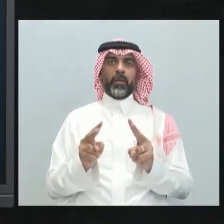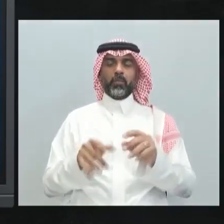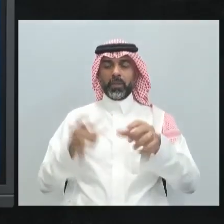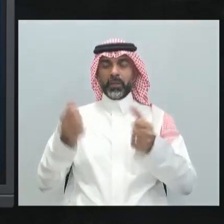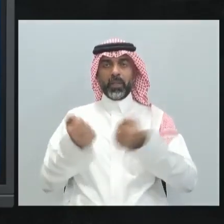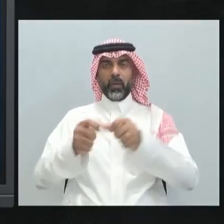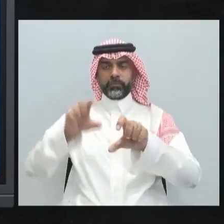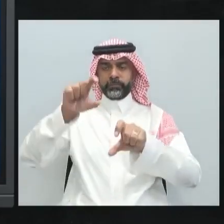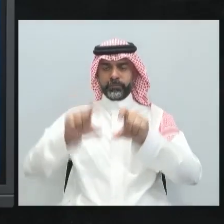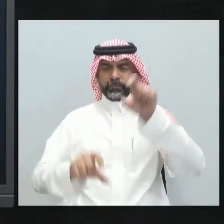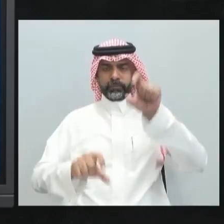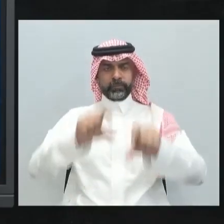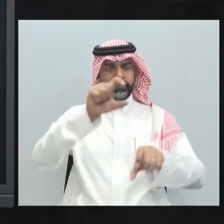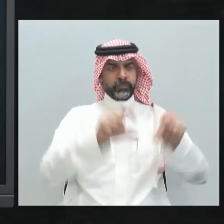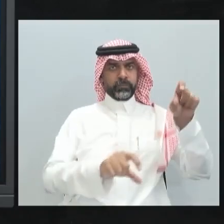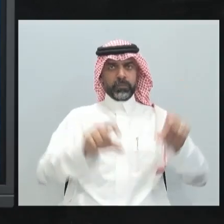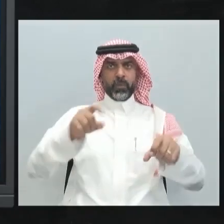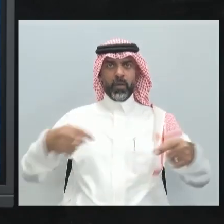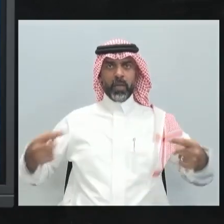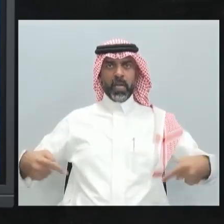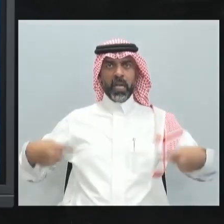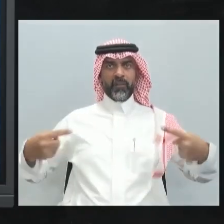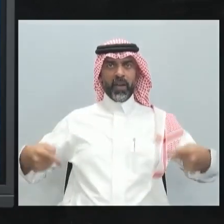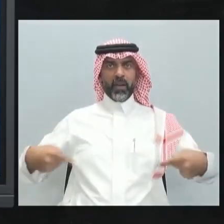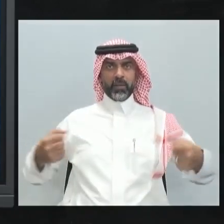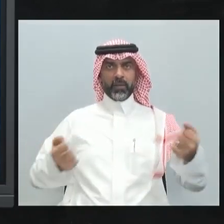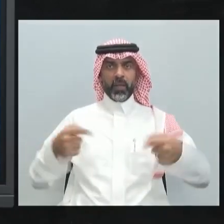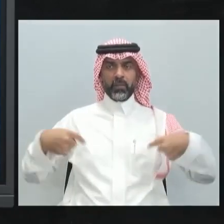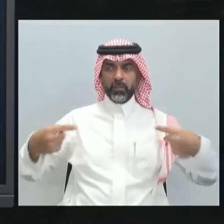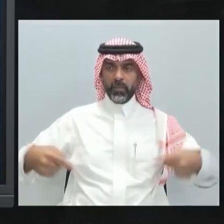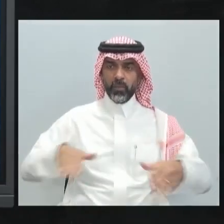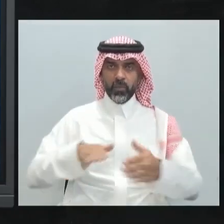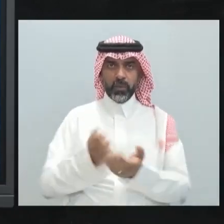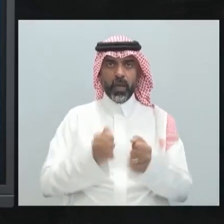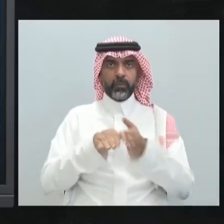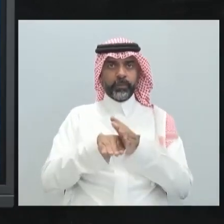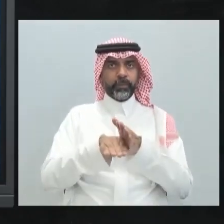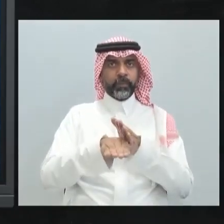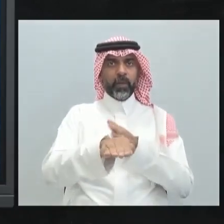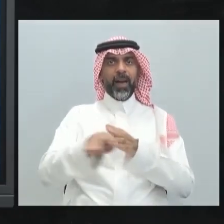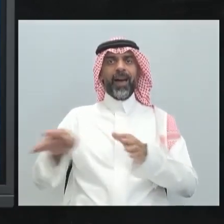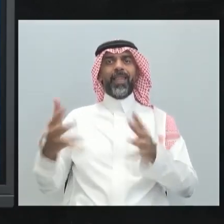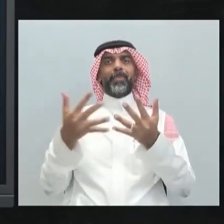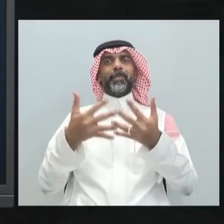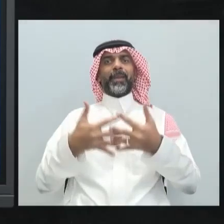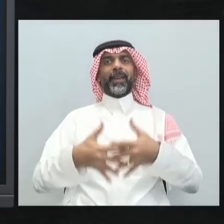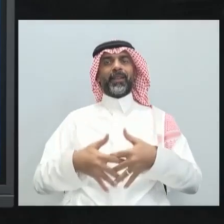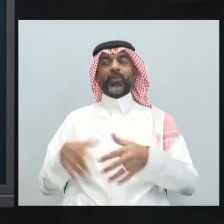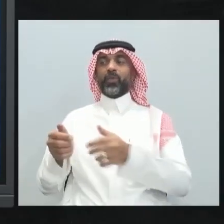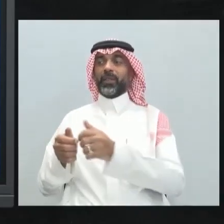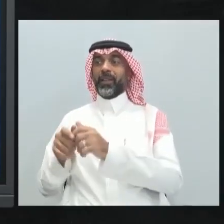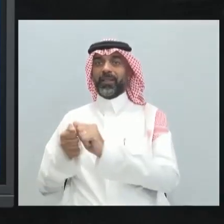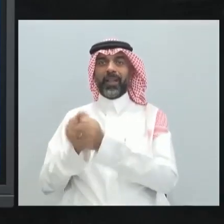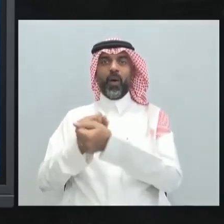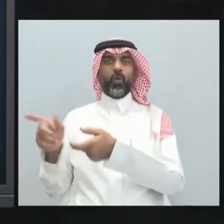المحرك بالعمل وتبدا هذه الكفرات بالدوران هذه الطاقه تحولت الى طاقه ميكانيكيه هنا شاهدنا تحول من طاقه الى